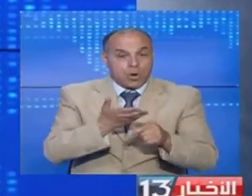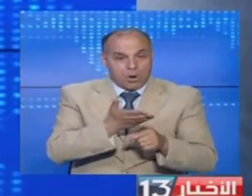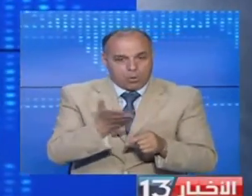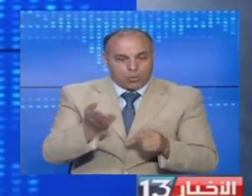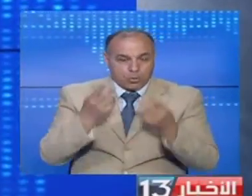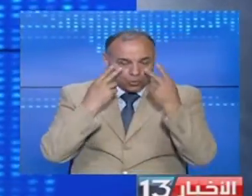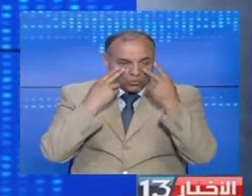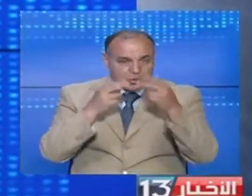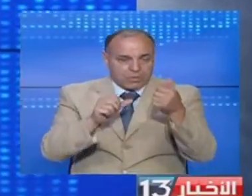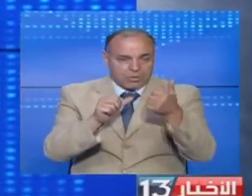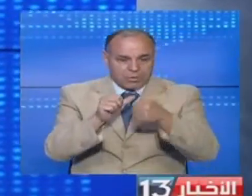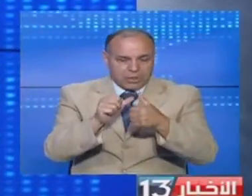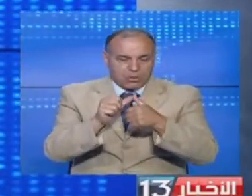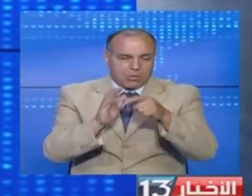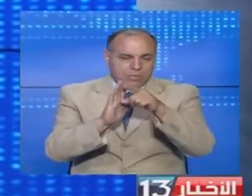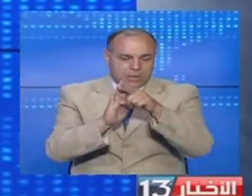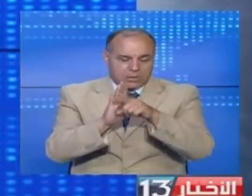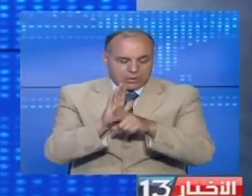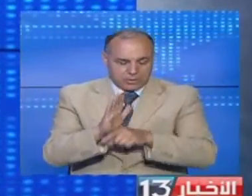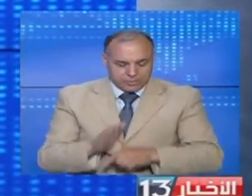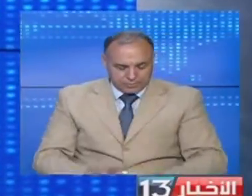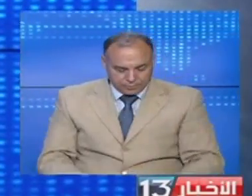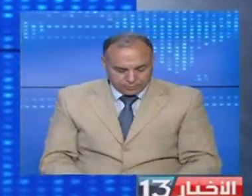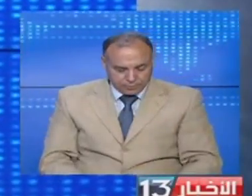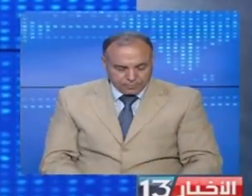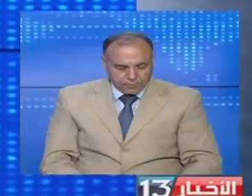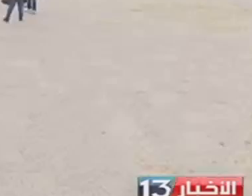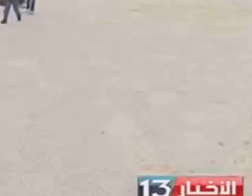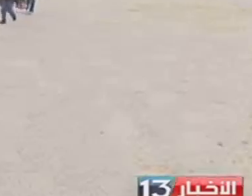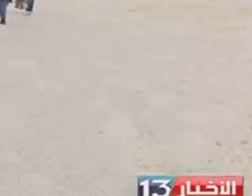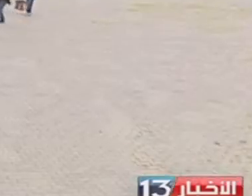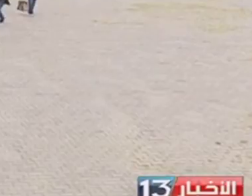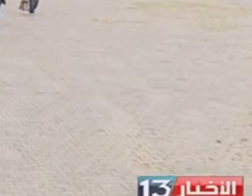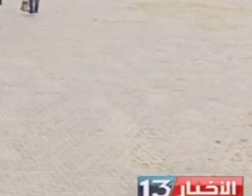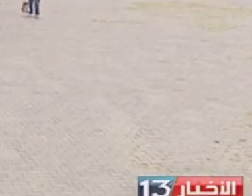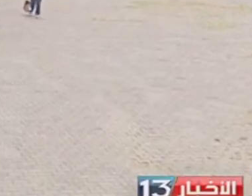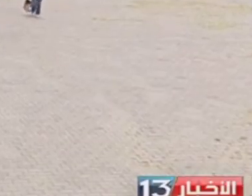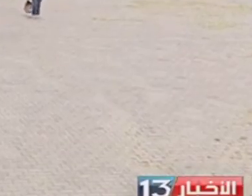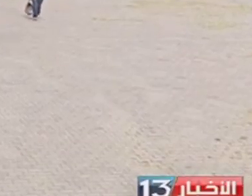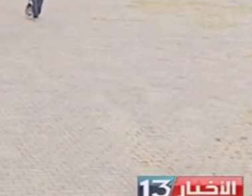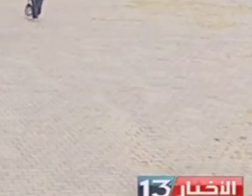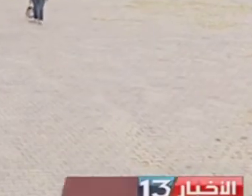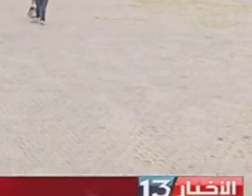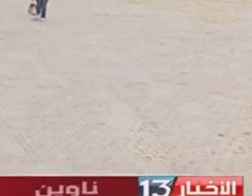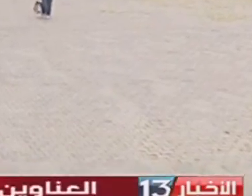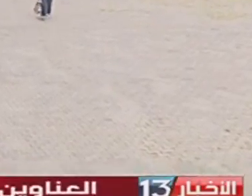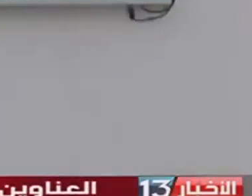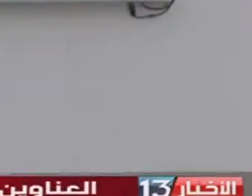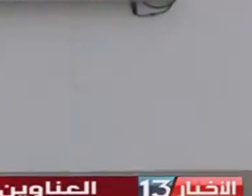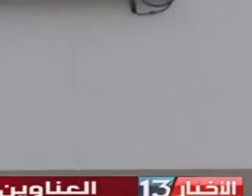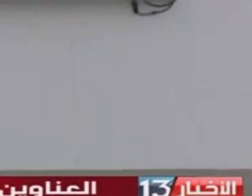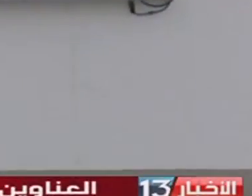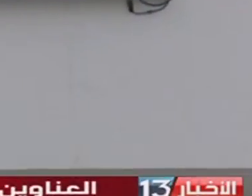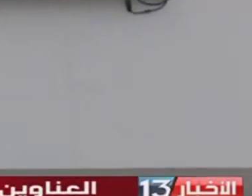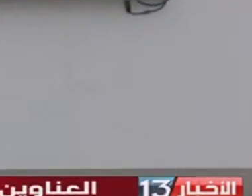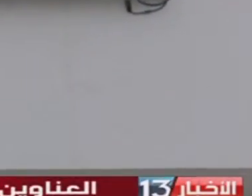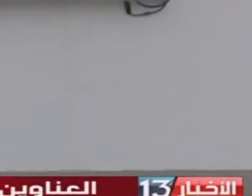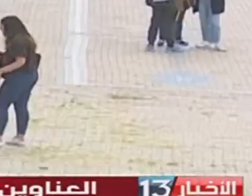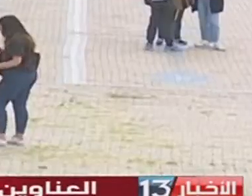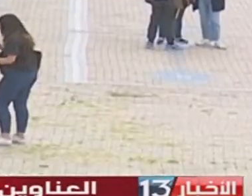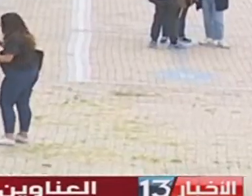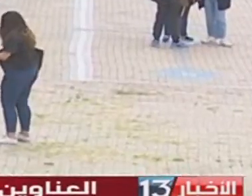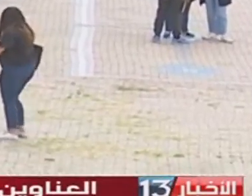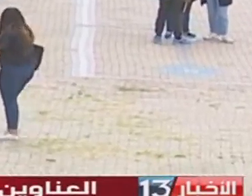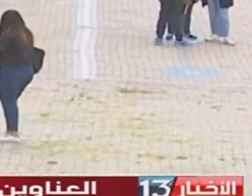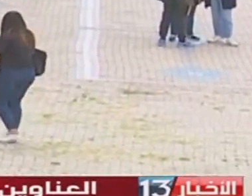مشاهدينا الكرام ونذكركم بعناوينها انطلاق امتحانات منظمه الباكالوريا البيضاء وسط